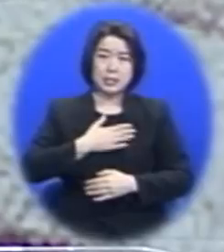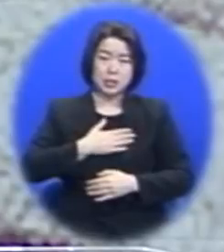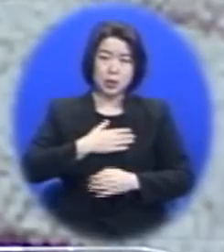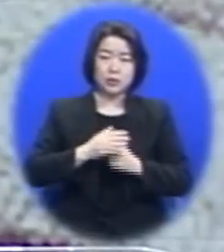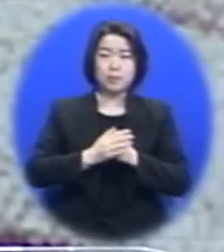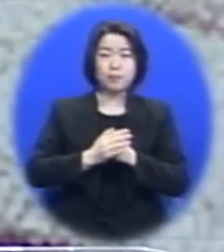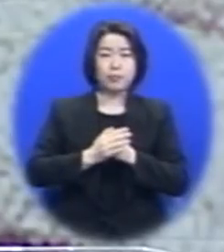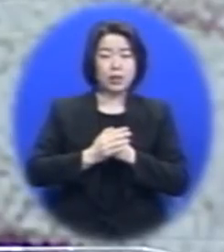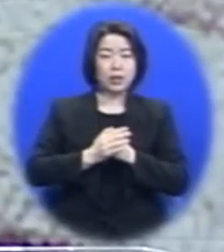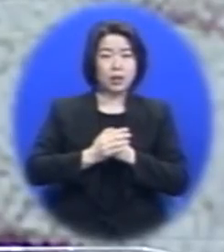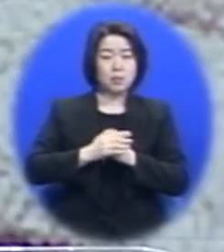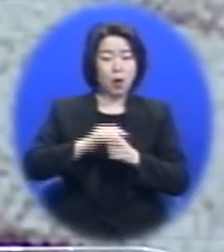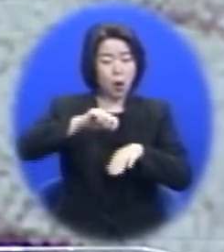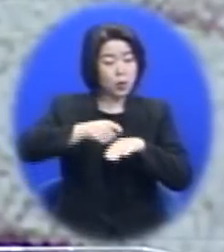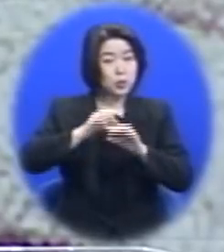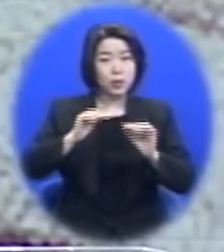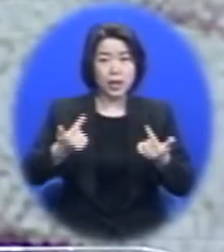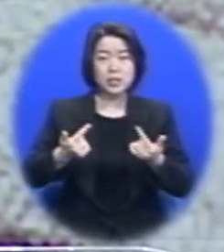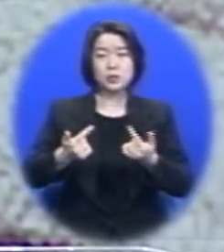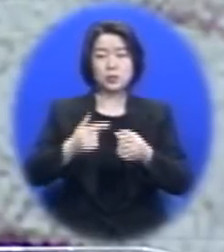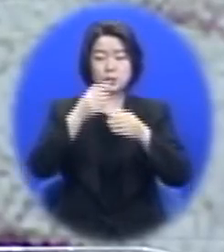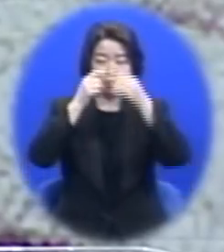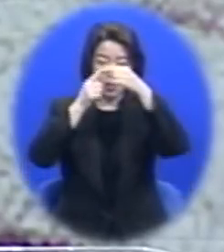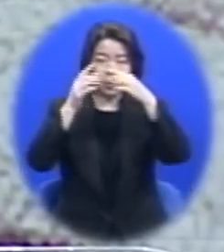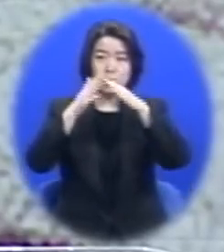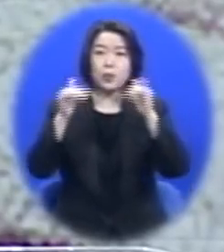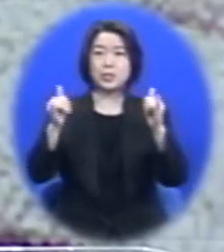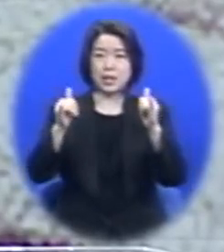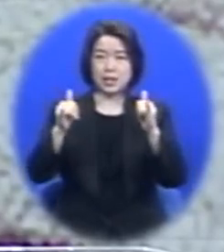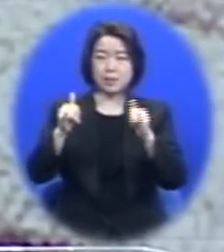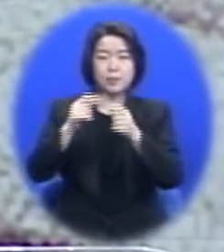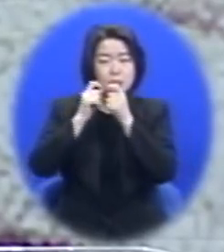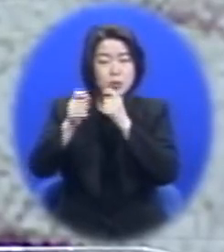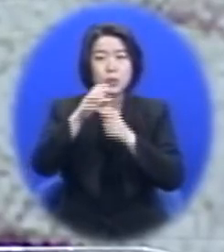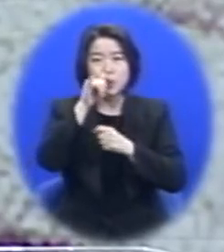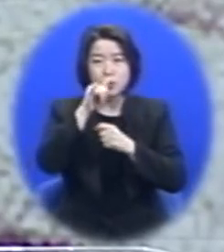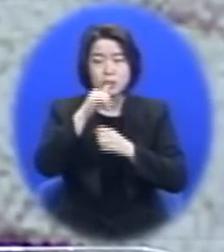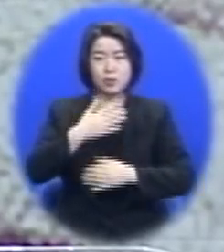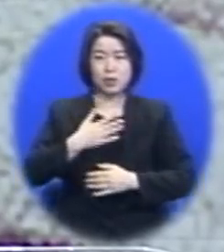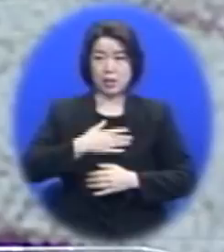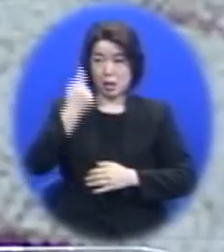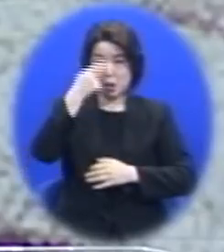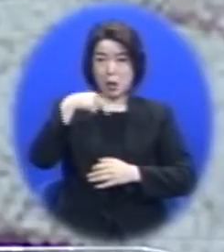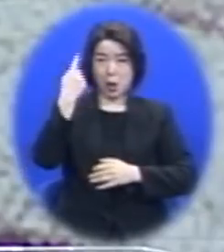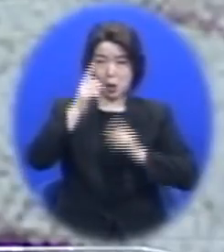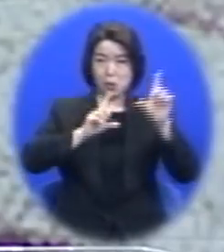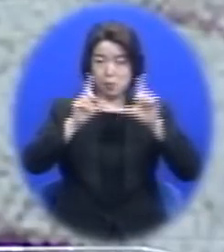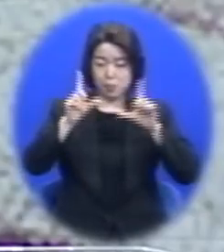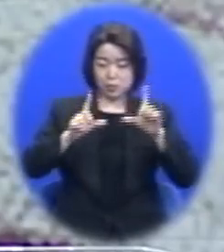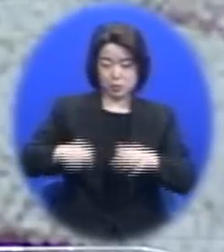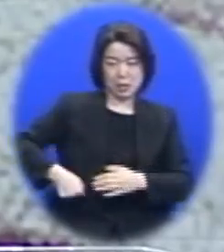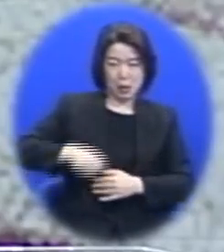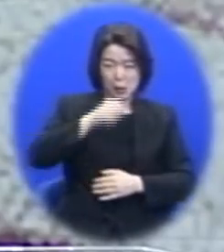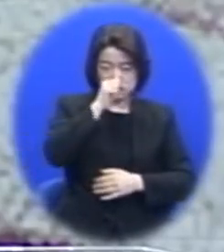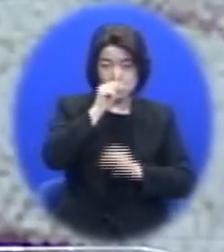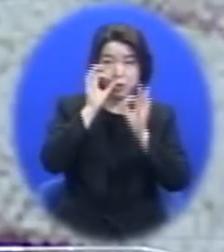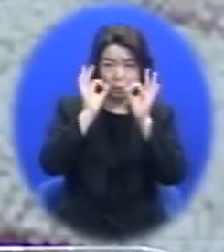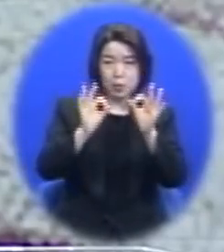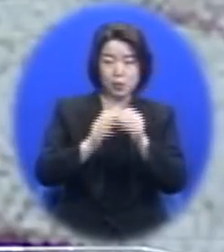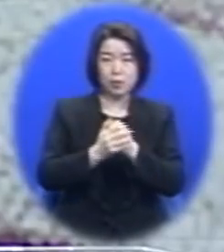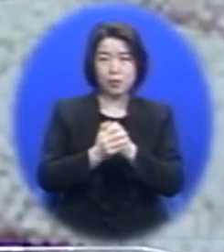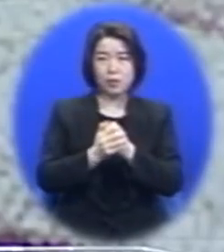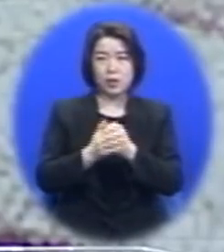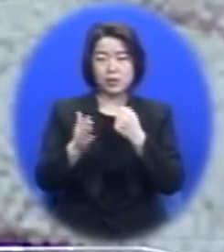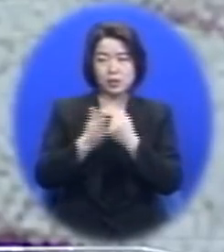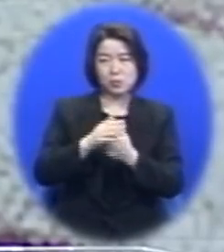살았는데 그것은 제가 착하기 때문에 사람들이 다 저를 착한 줄로 아는 겁니다 얼굴이 착하게